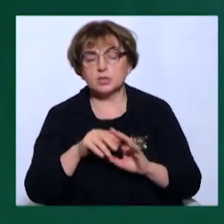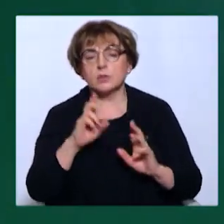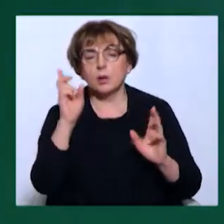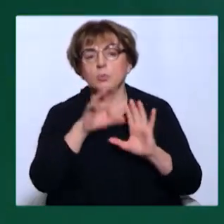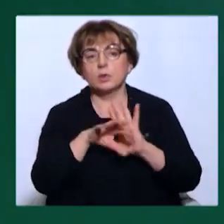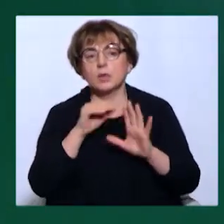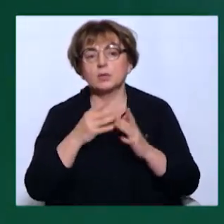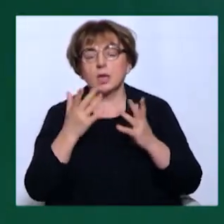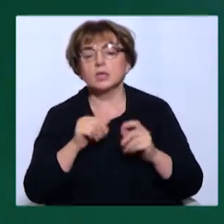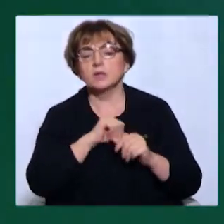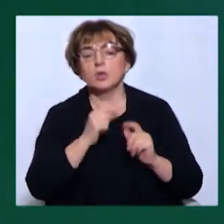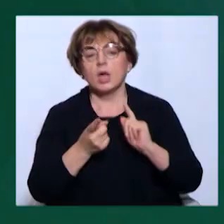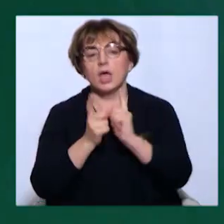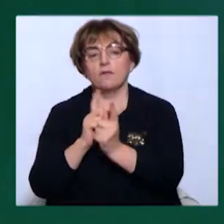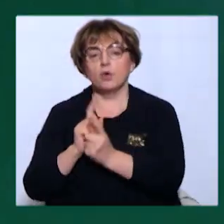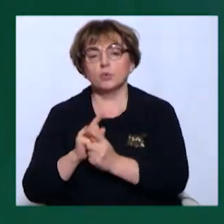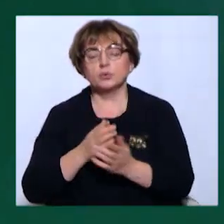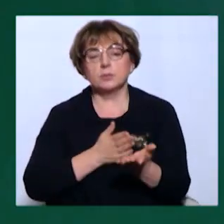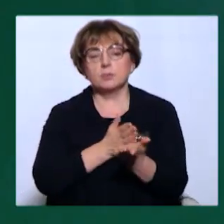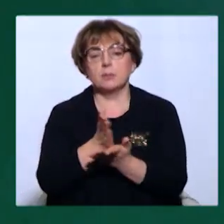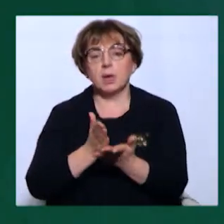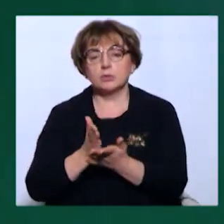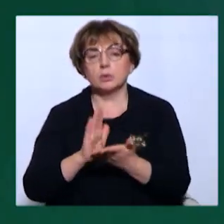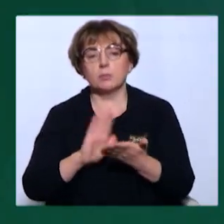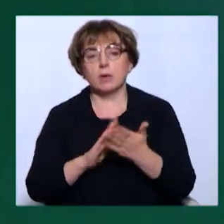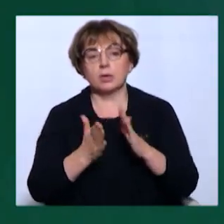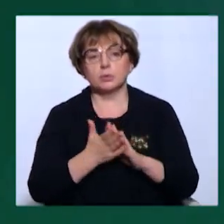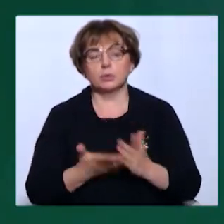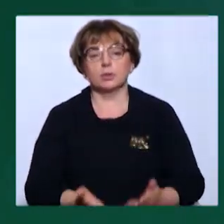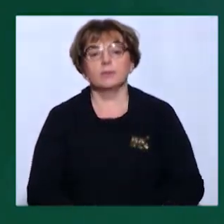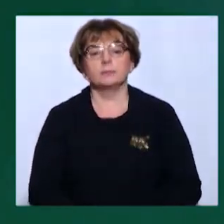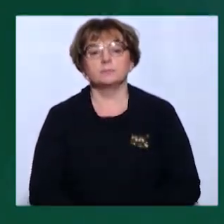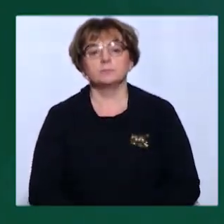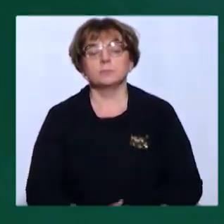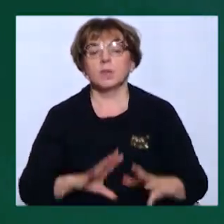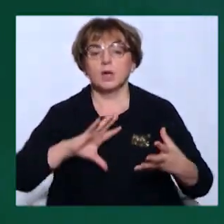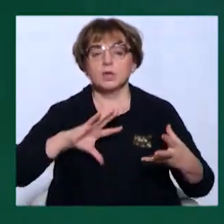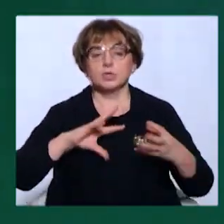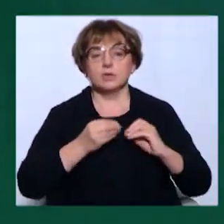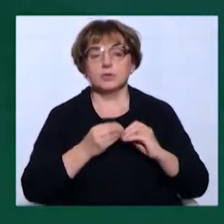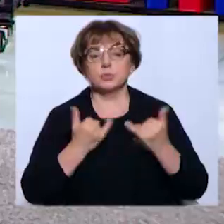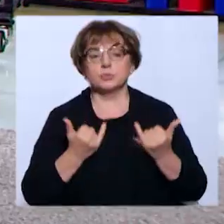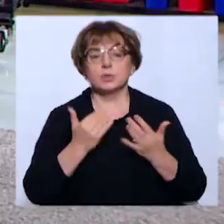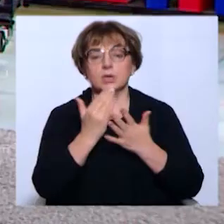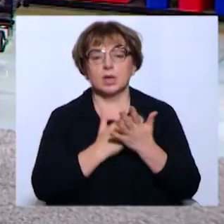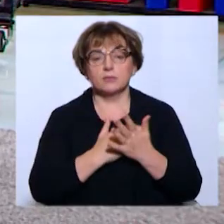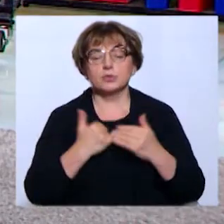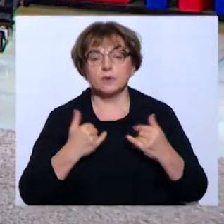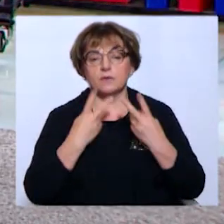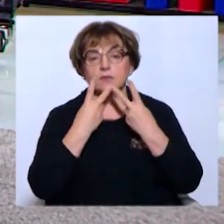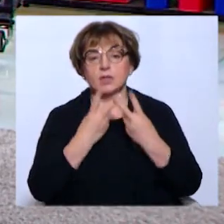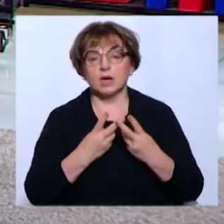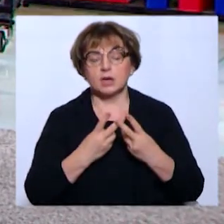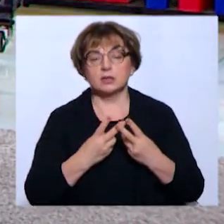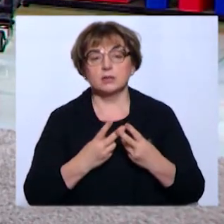გადარჩევა არის ევოლუციის მიმართული ფაქტორი. შევაჯამოთ დღევანდელი გაკვეთილი. დღეს ჩვენ